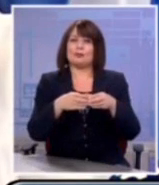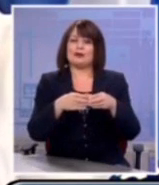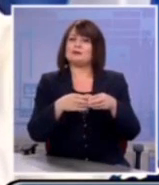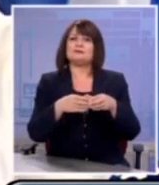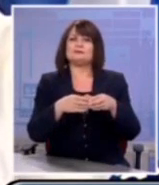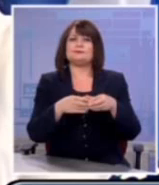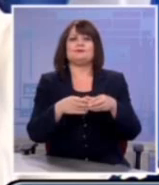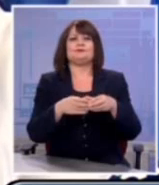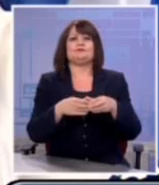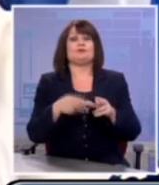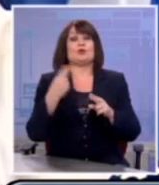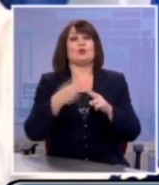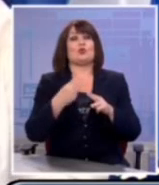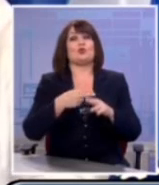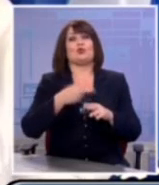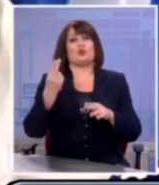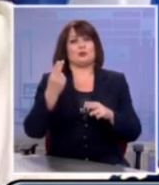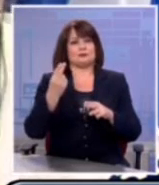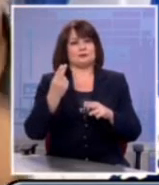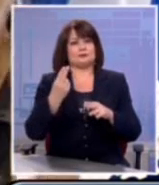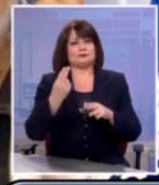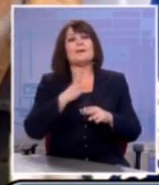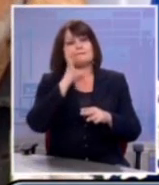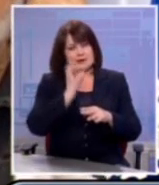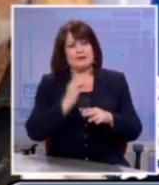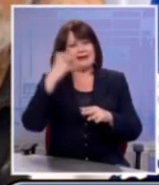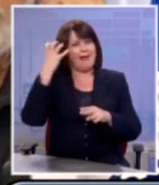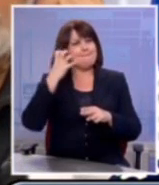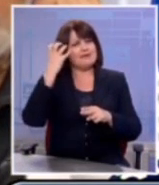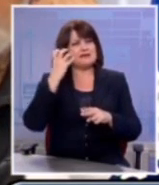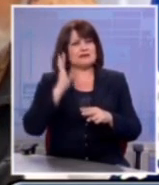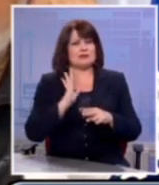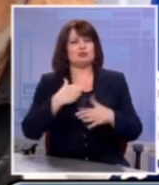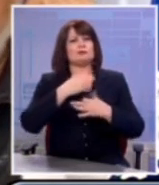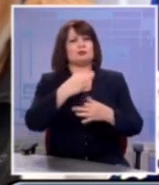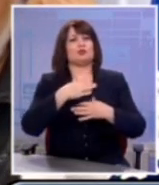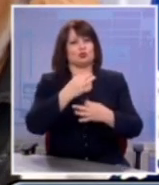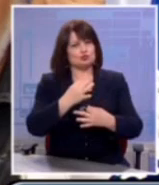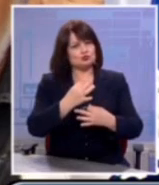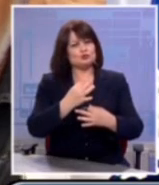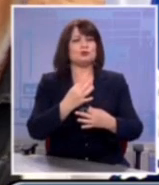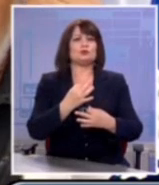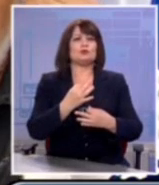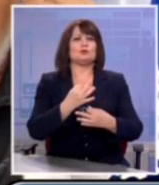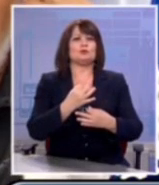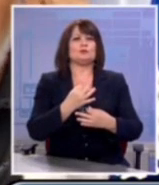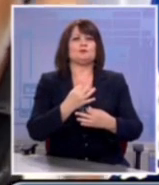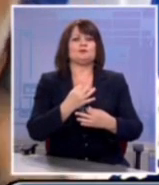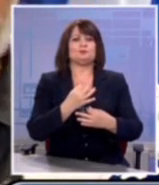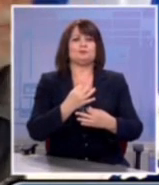αποτελείται από εκλεκτούς πραγματικά επιστήμονες και εκπροσώπους και